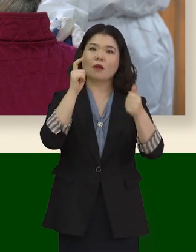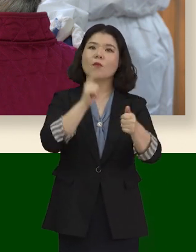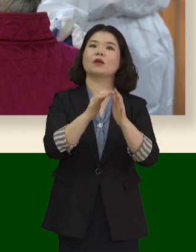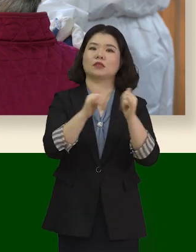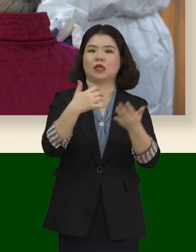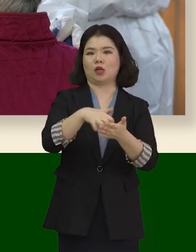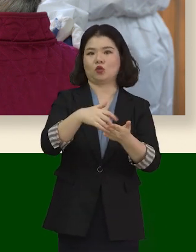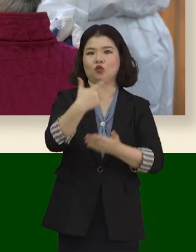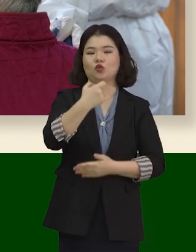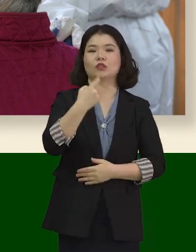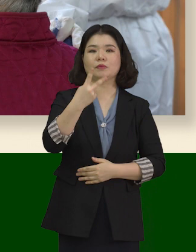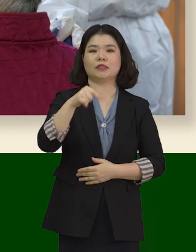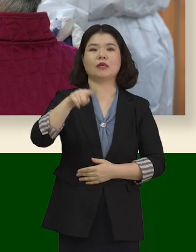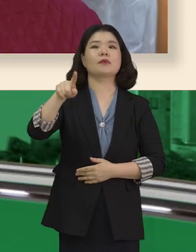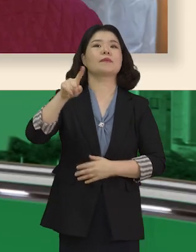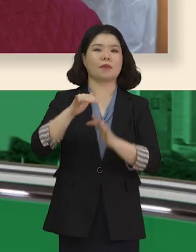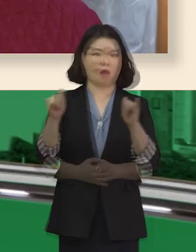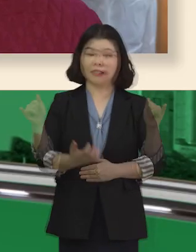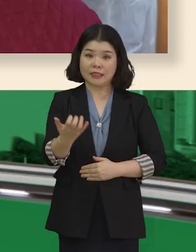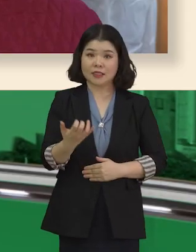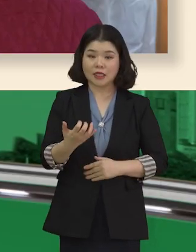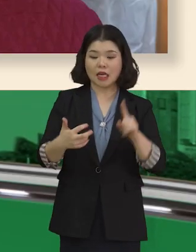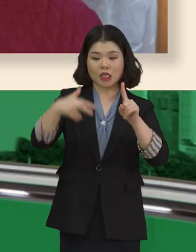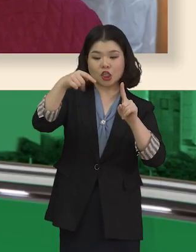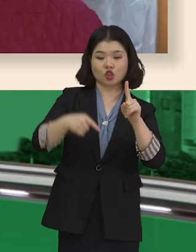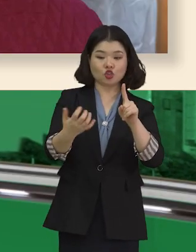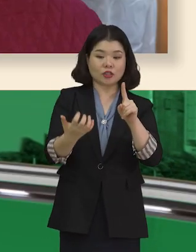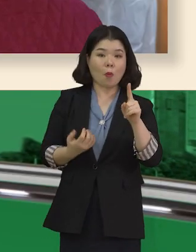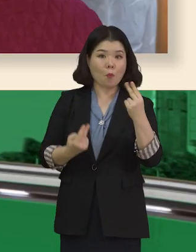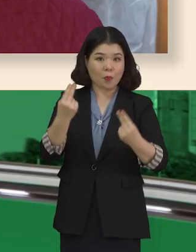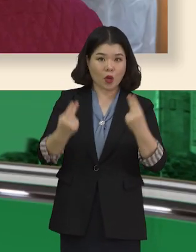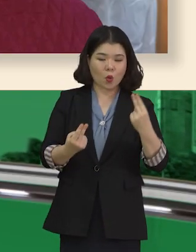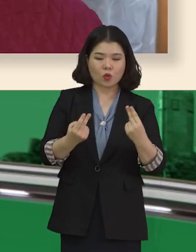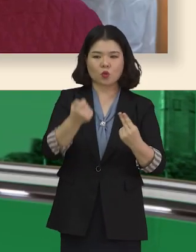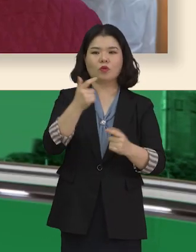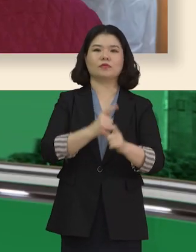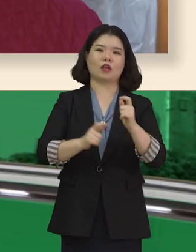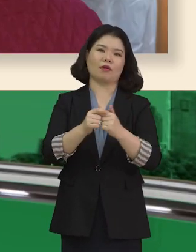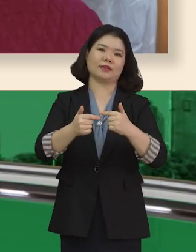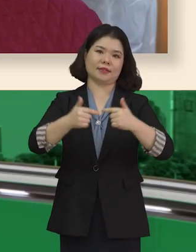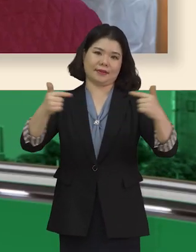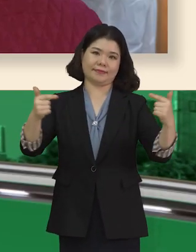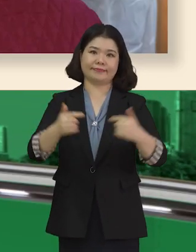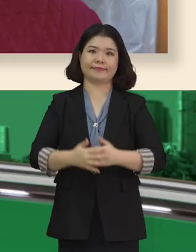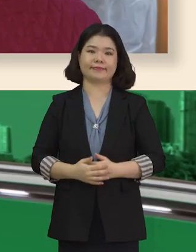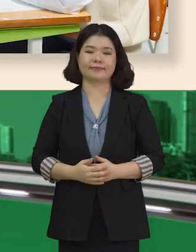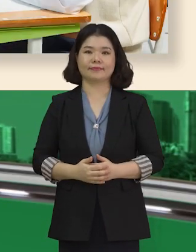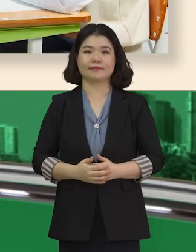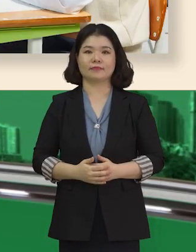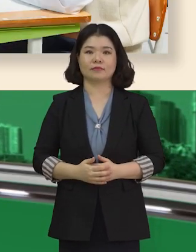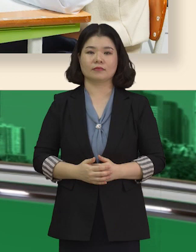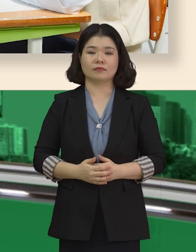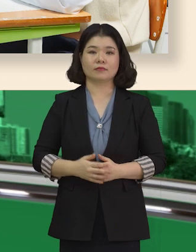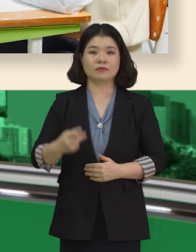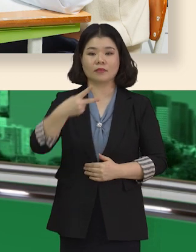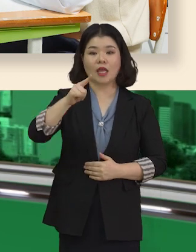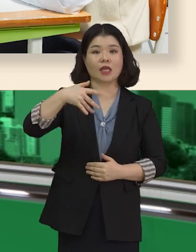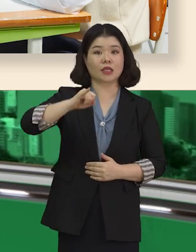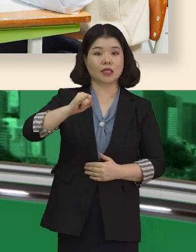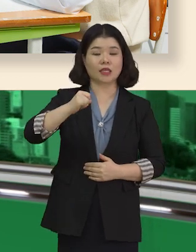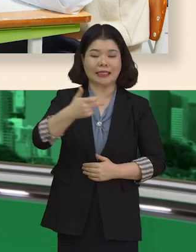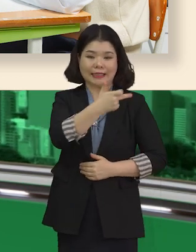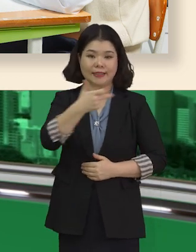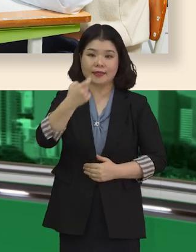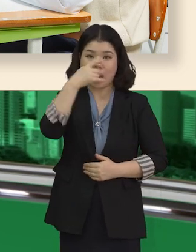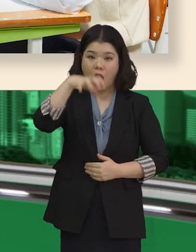확진자는 62.1명으로 직전 한 주보다 소폭 증가하기도 했습니다. 한편 대치동 소재